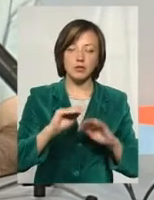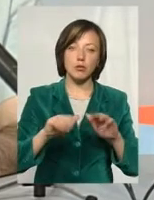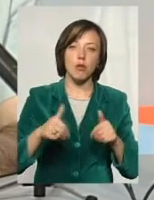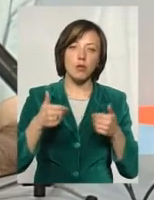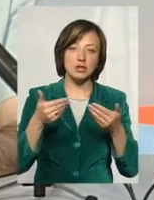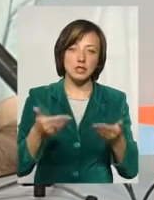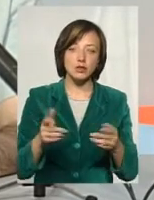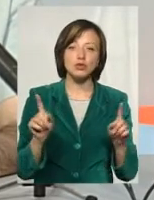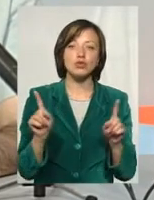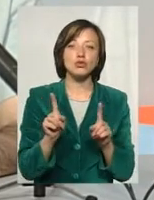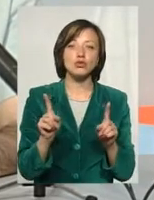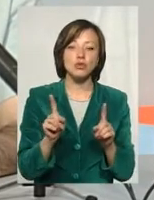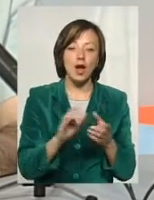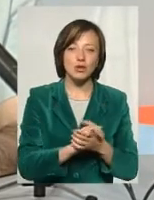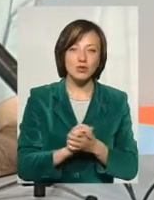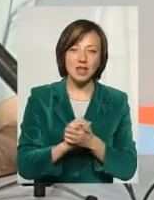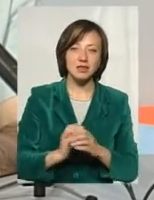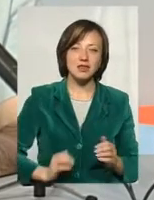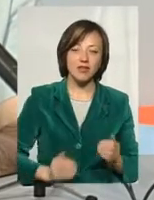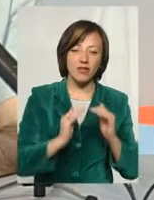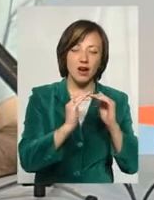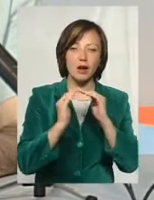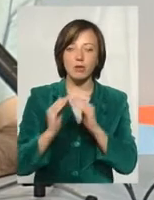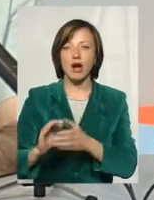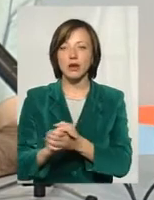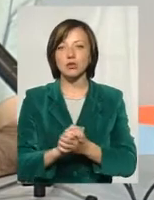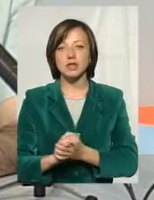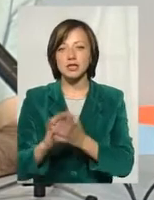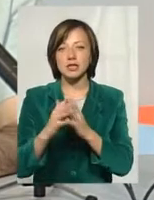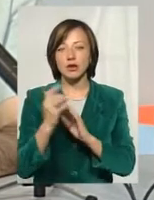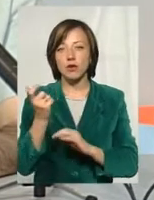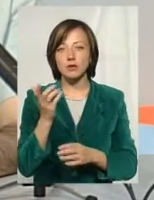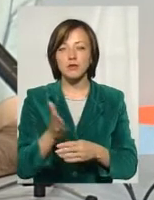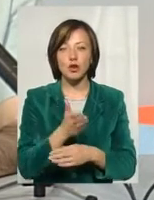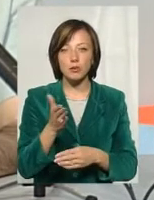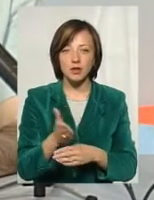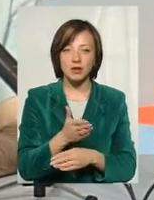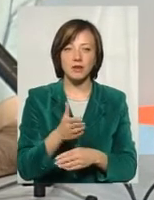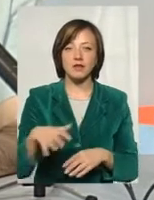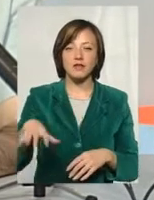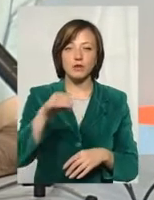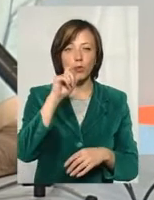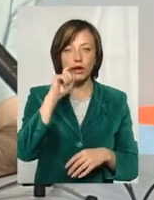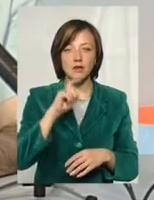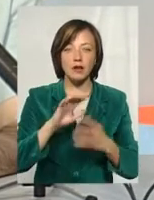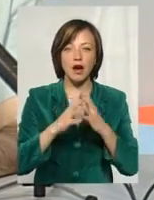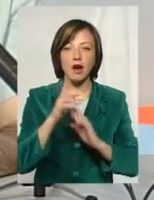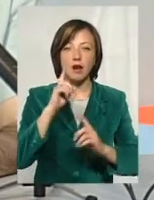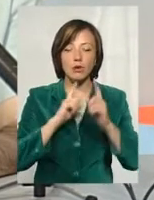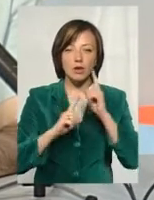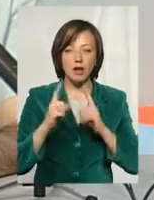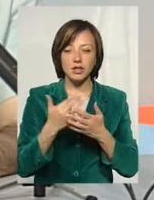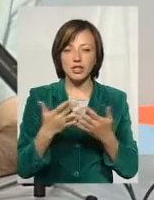пропозицій, що асоціації фермерів, що асоціації сільгоспвиробників, що Всеукраїнської аграрної ради, інших